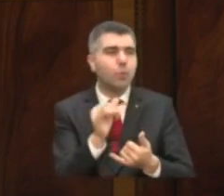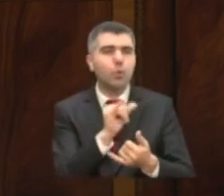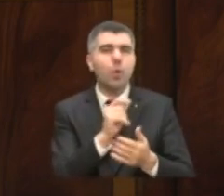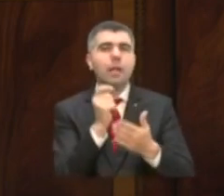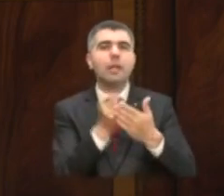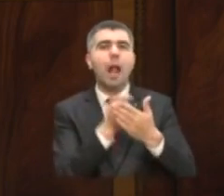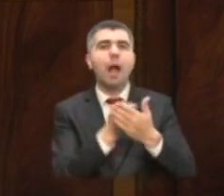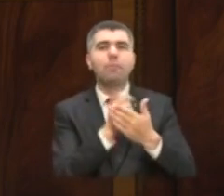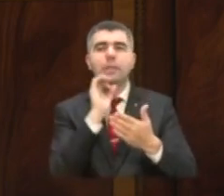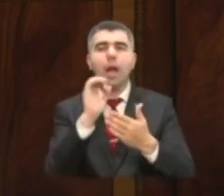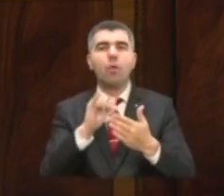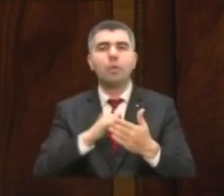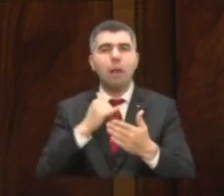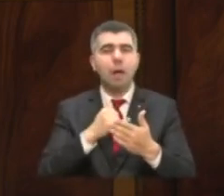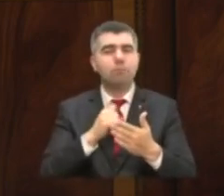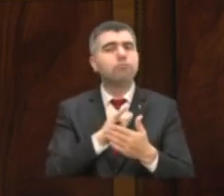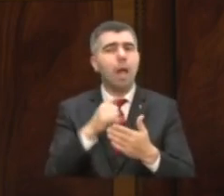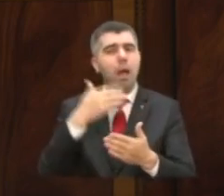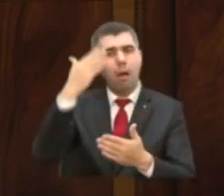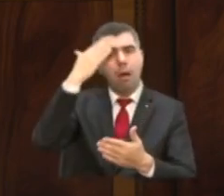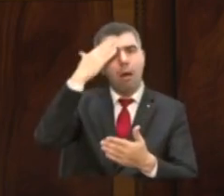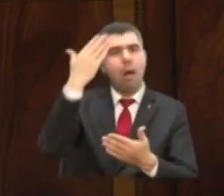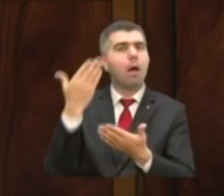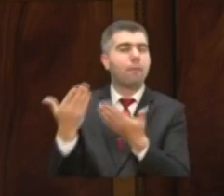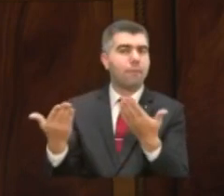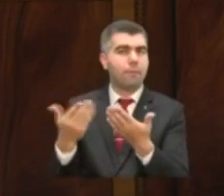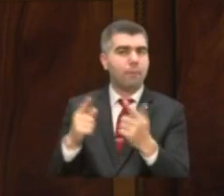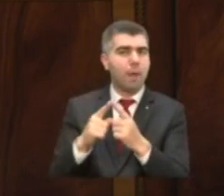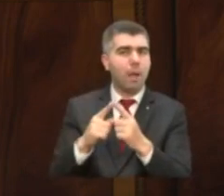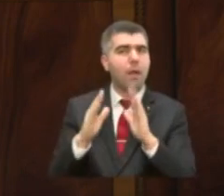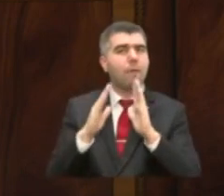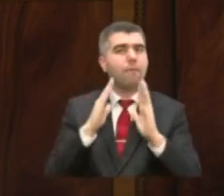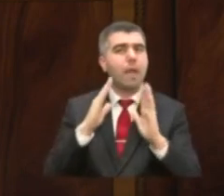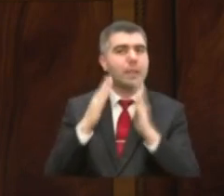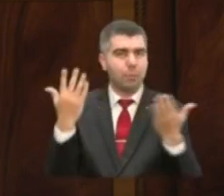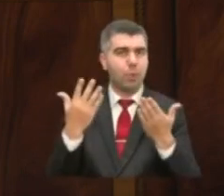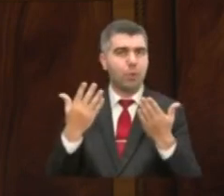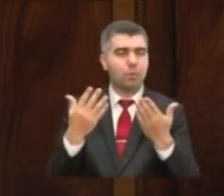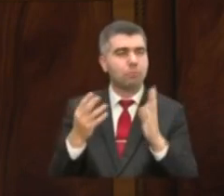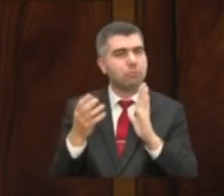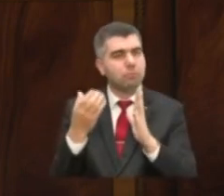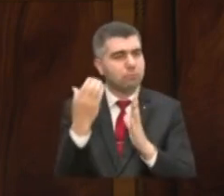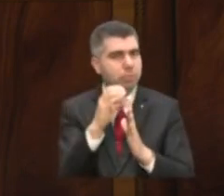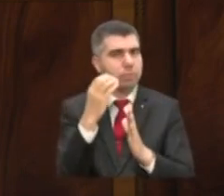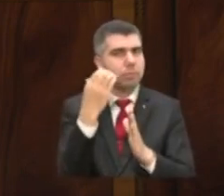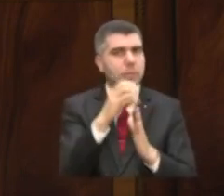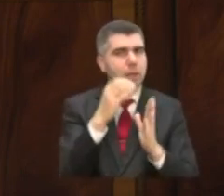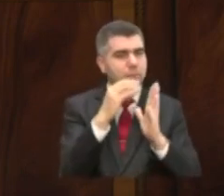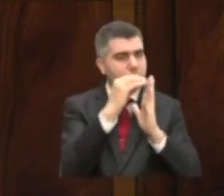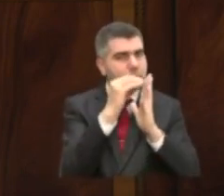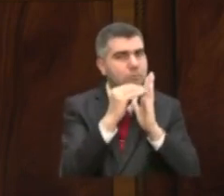اليوم الشباب حاضر وفاعل بشكل يومي من خلال مواقع التواصل الاجتماعي، من خلال التعبير ديالو